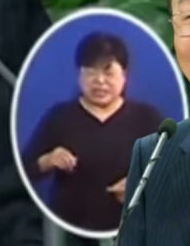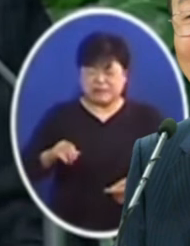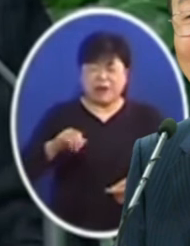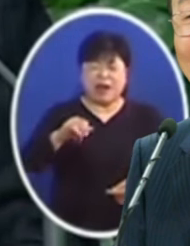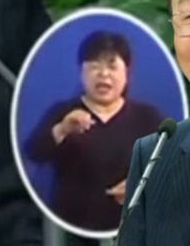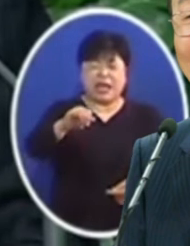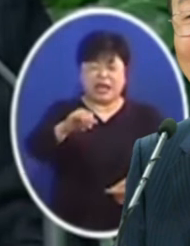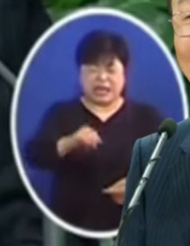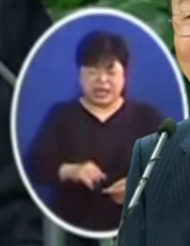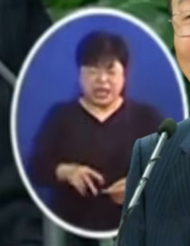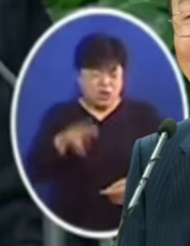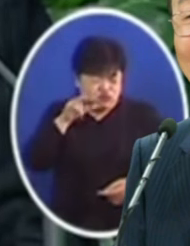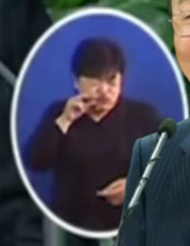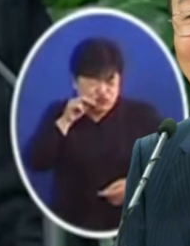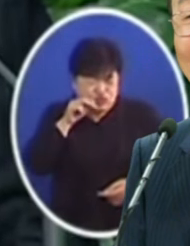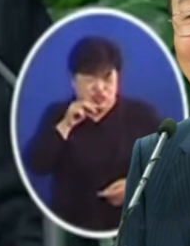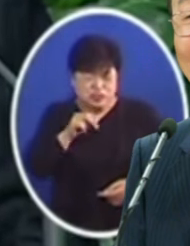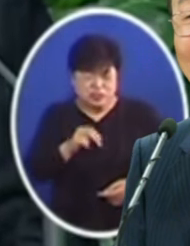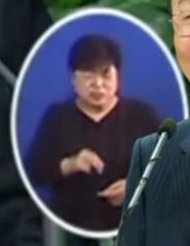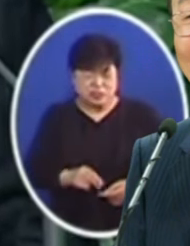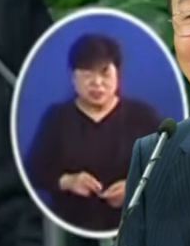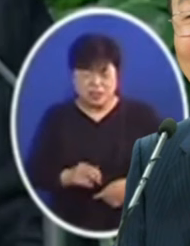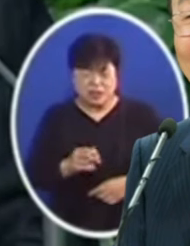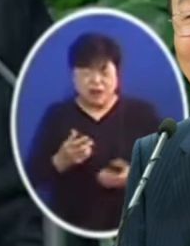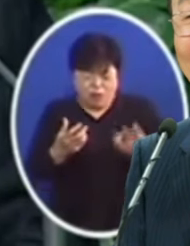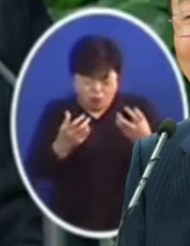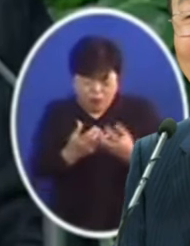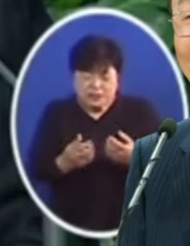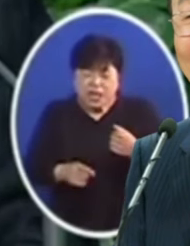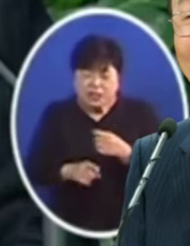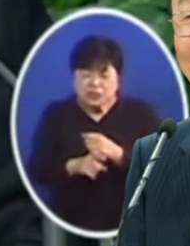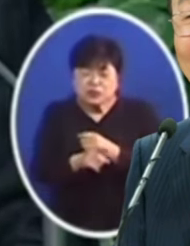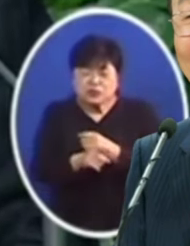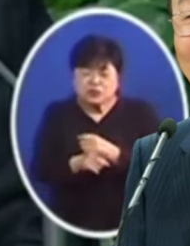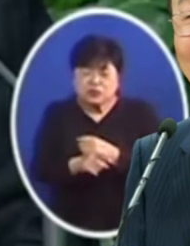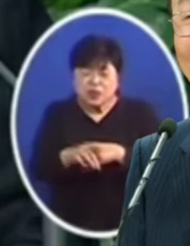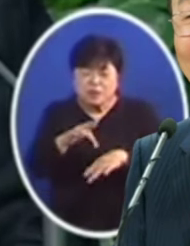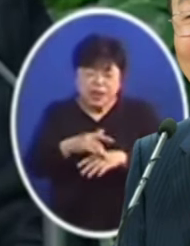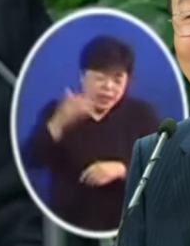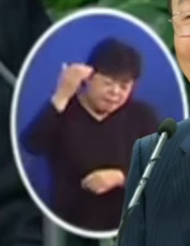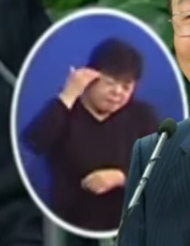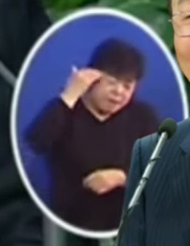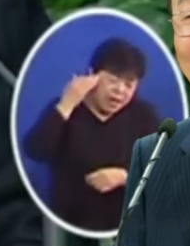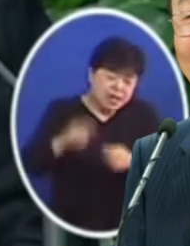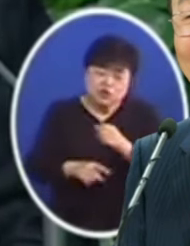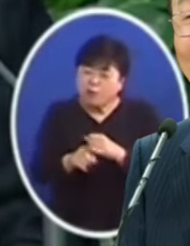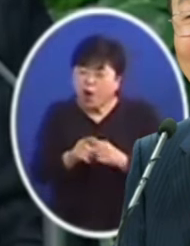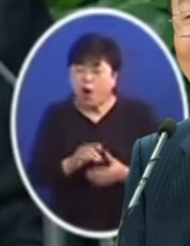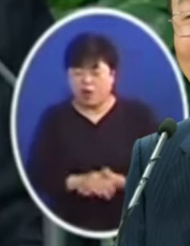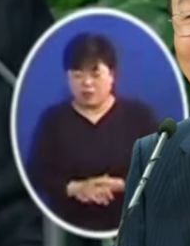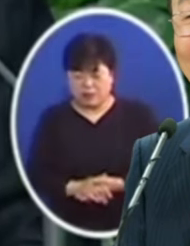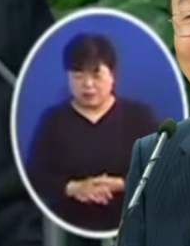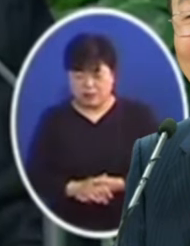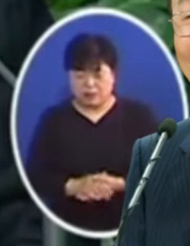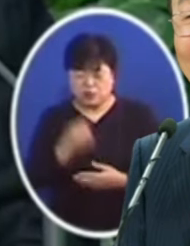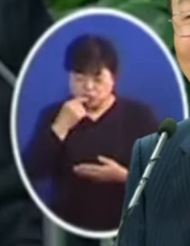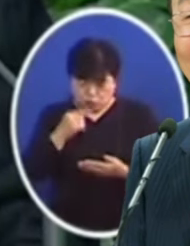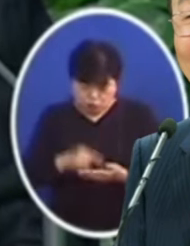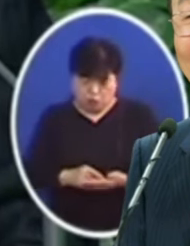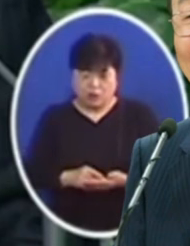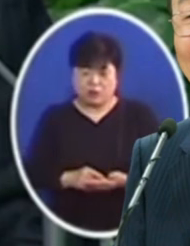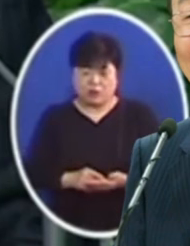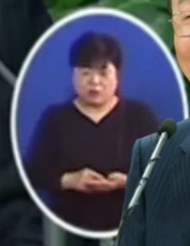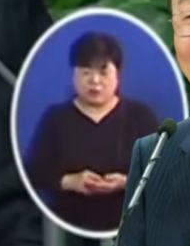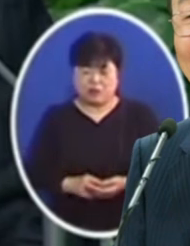원인이 쓰레기에 있는 것입니다. 왜 마귀가 자꾸 내게 와서 시험합니까? 왜 귀신들이 달라듭니까? 간단한 것입니다.